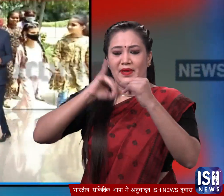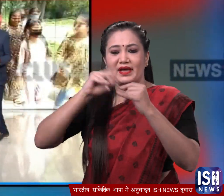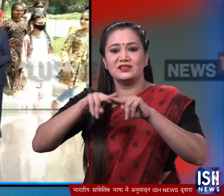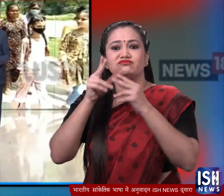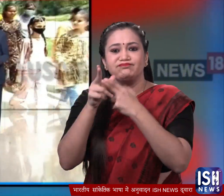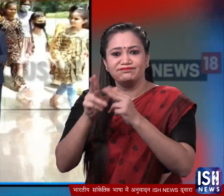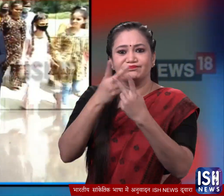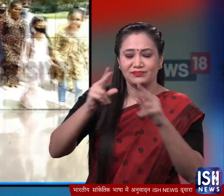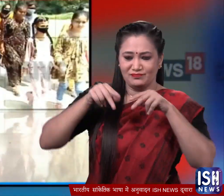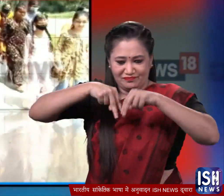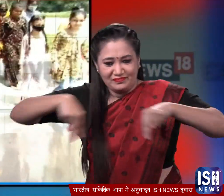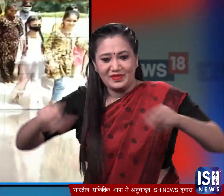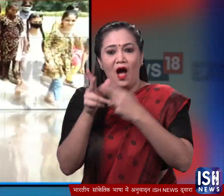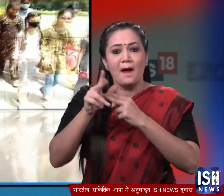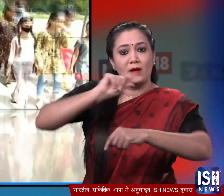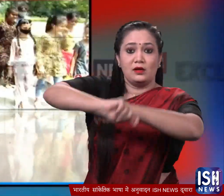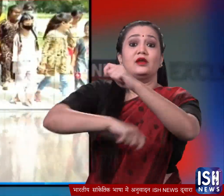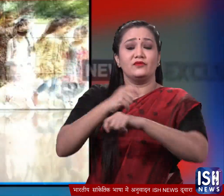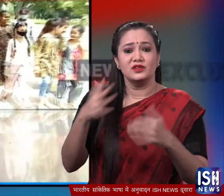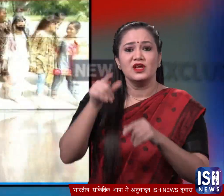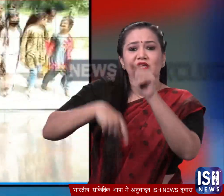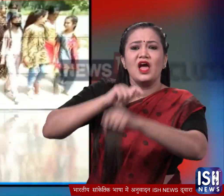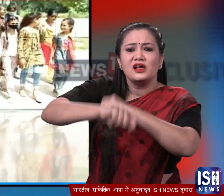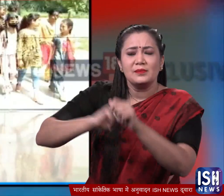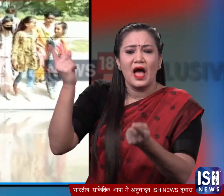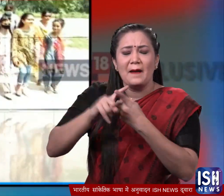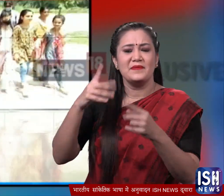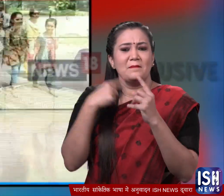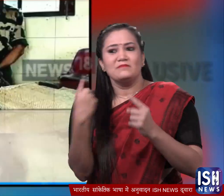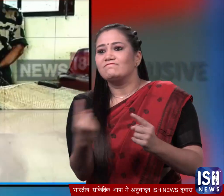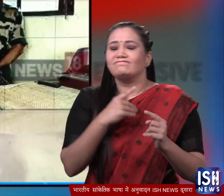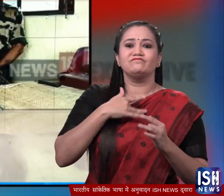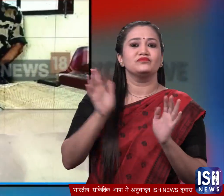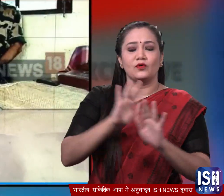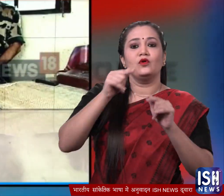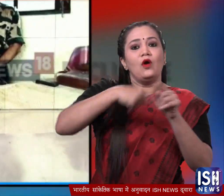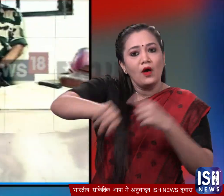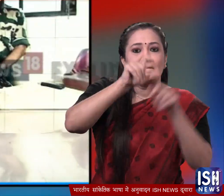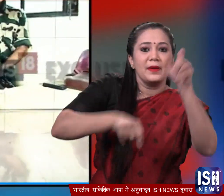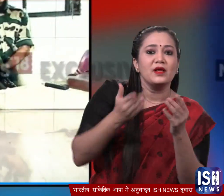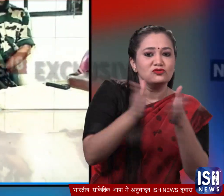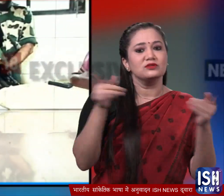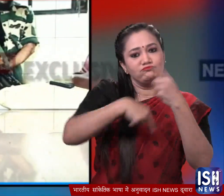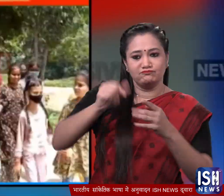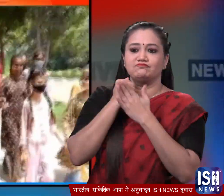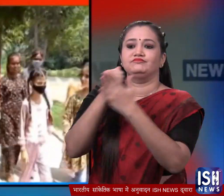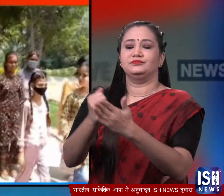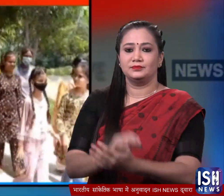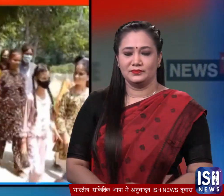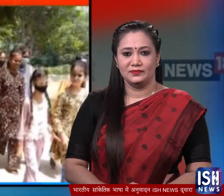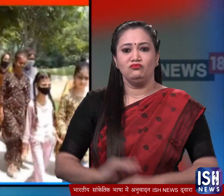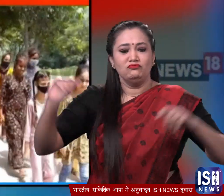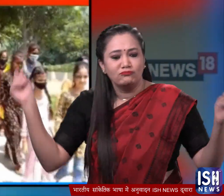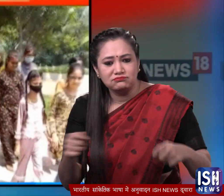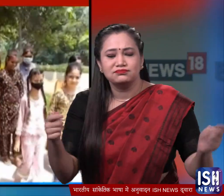बांधी। सरहद पर पहरा देने वाले रक्षकों के लिए रक्षाबंधन का त्योहार खाली न रहे, इसका जिम्मा वहां के लोगों ने उठाया